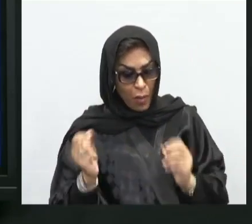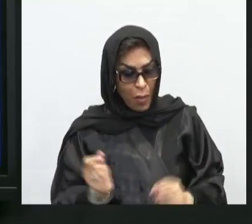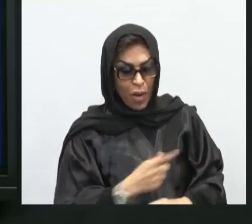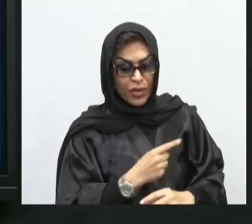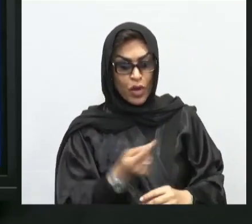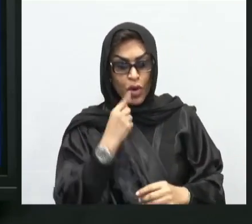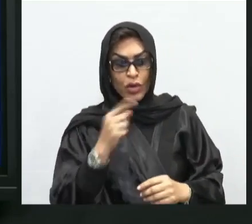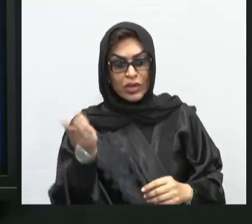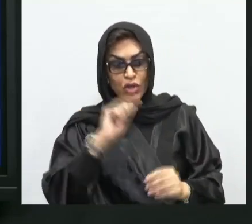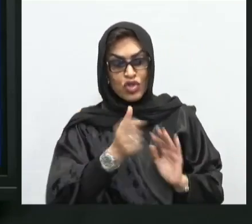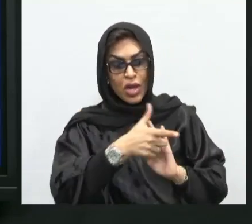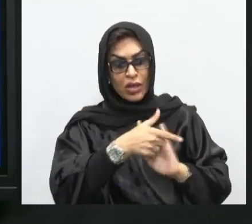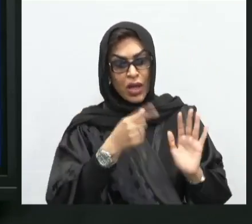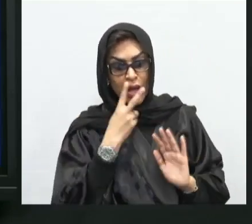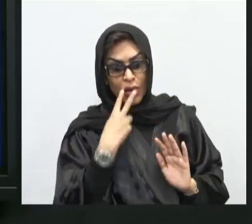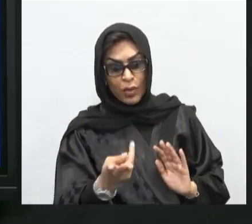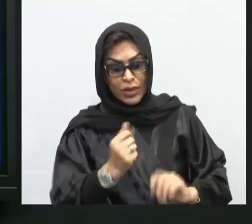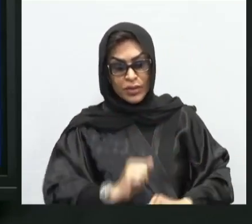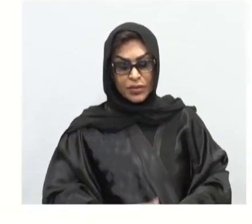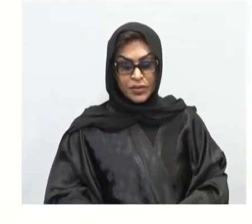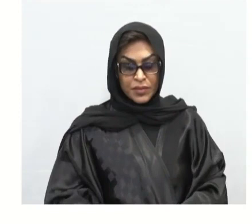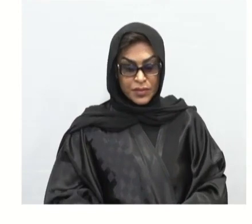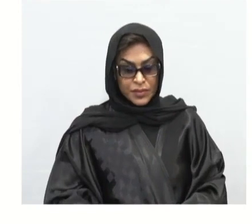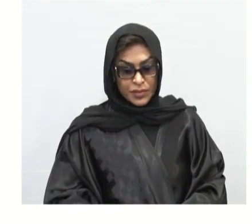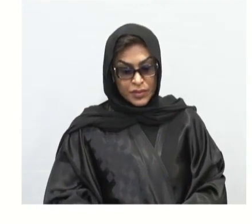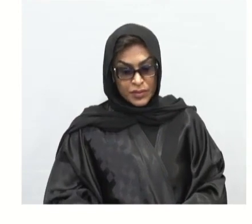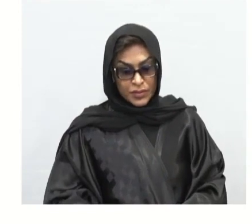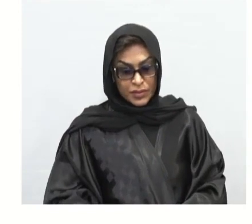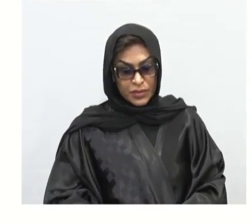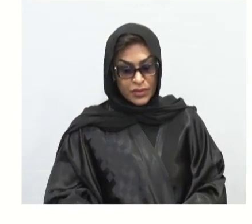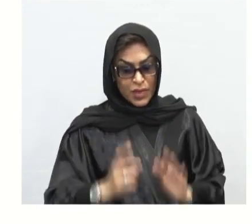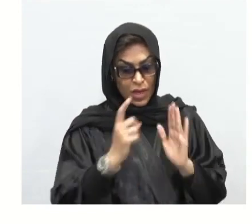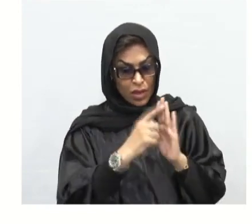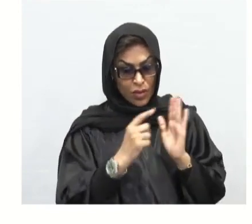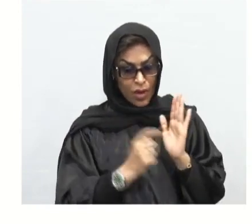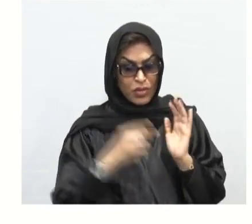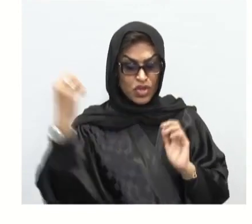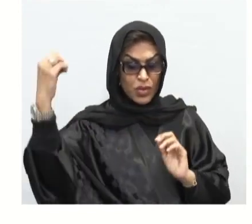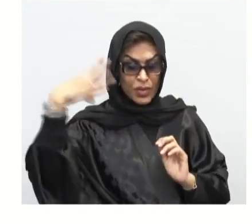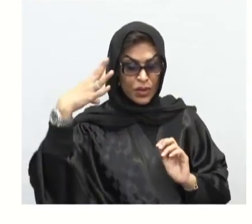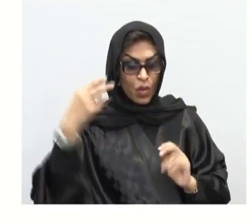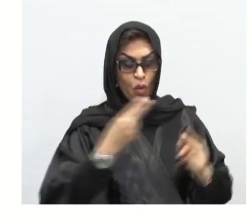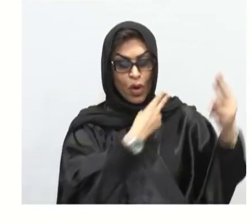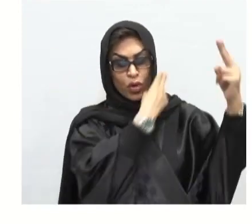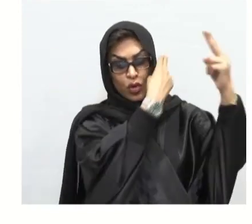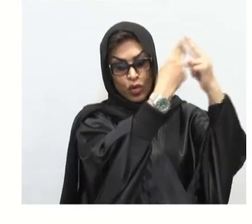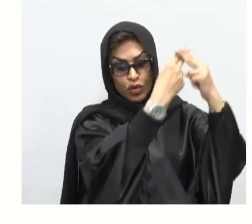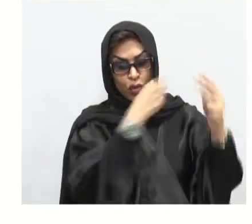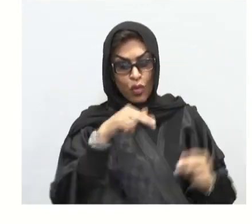لنشاهد عنوان درسنا لهذا اليوم كما تشاهدون امامكم النظام الشمسي والنجوم